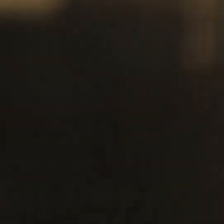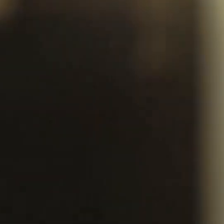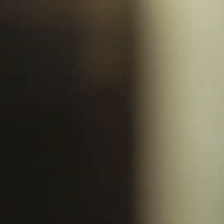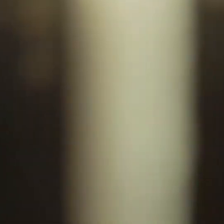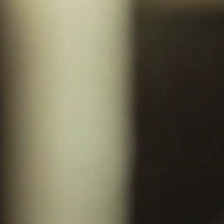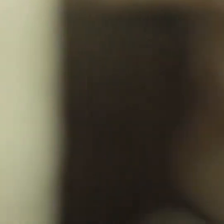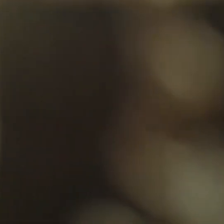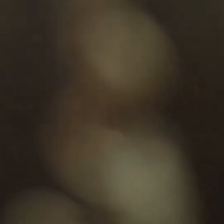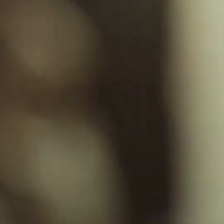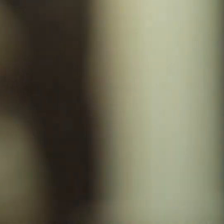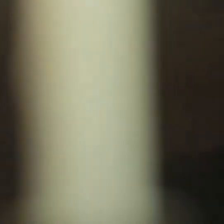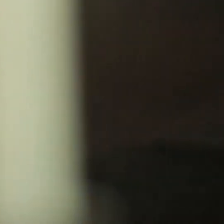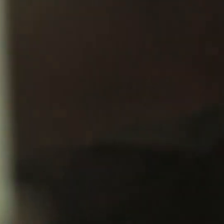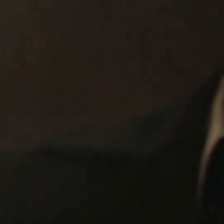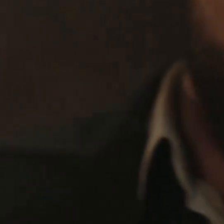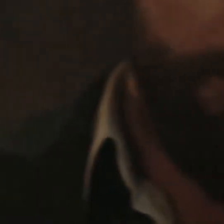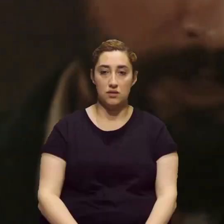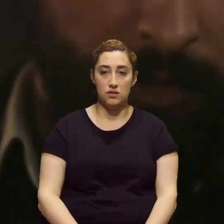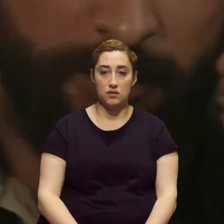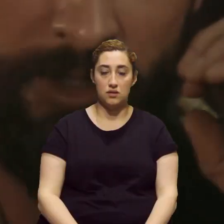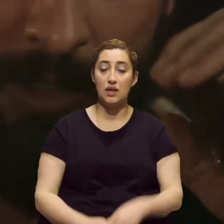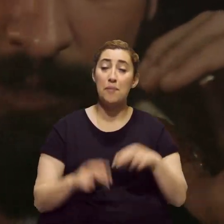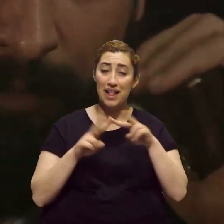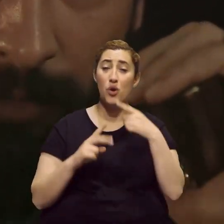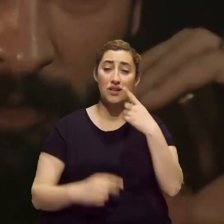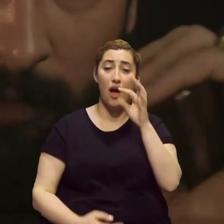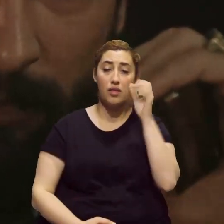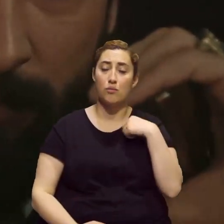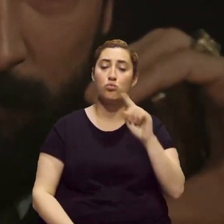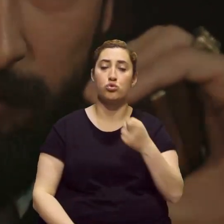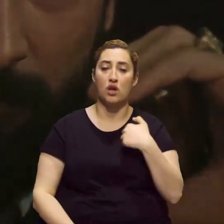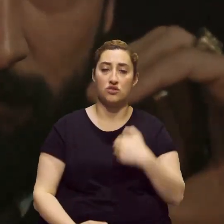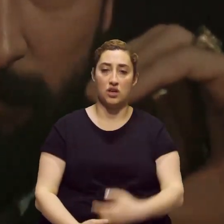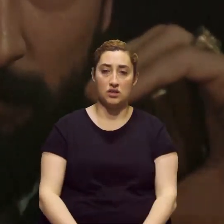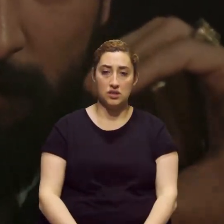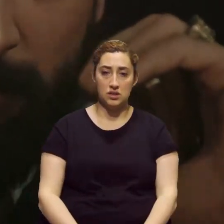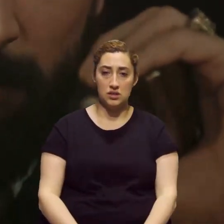Miloş denen adamı bulacağız.